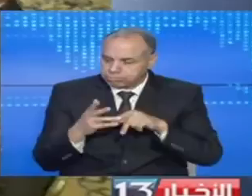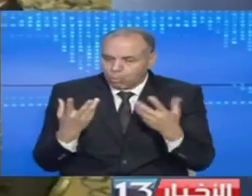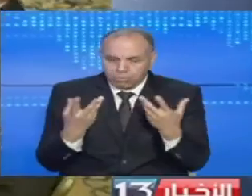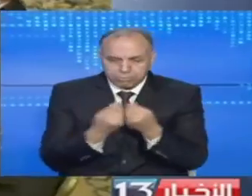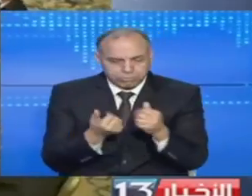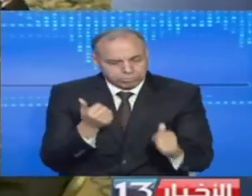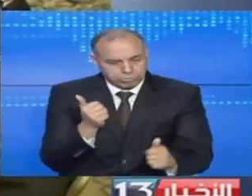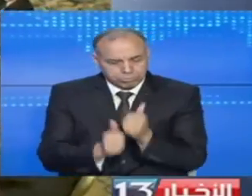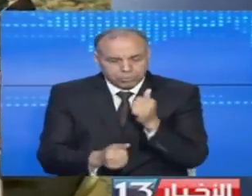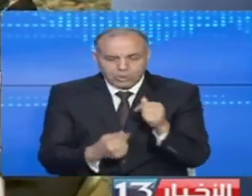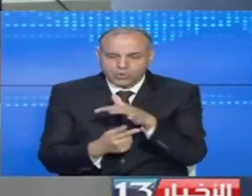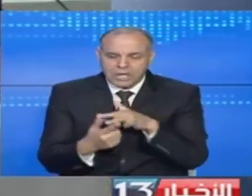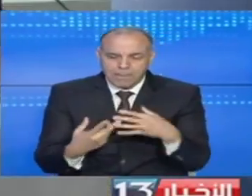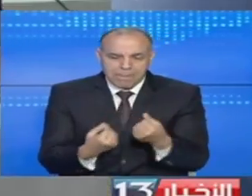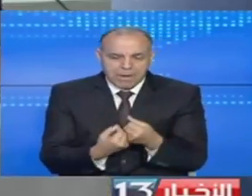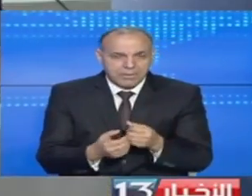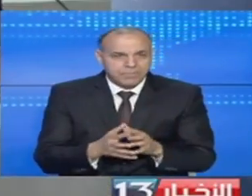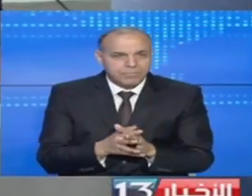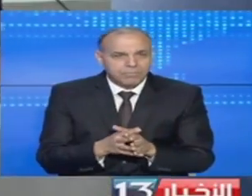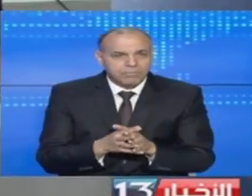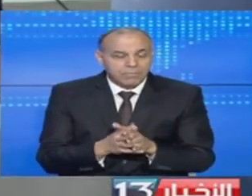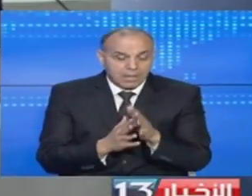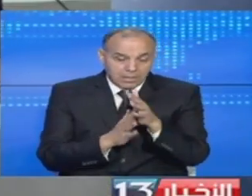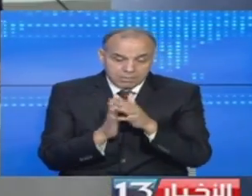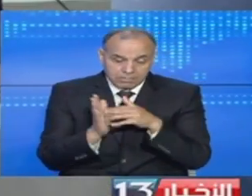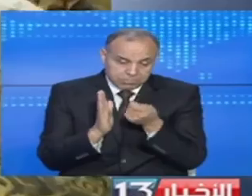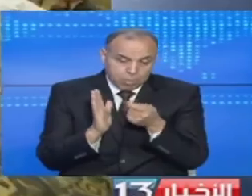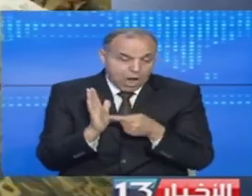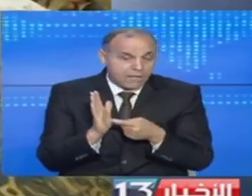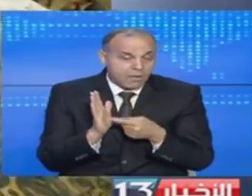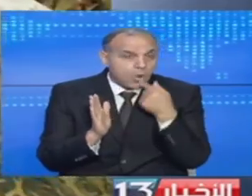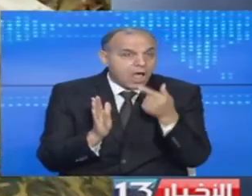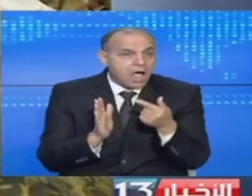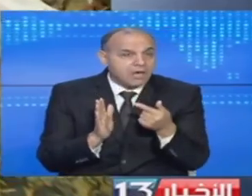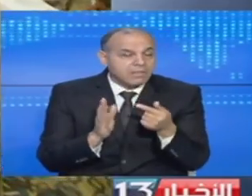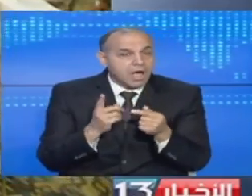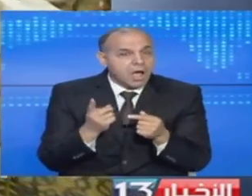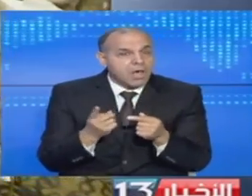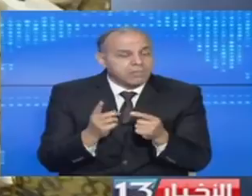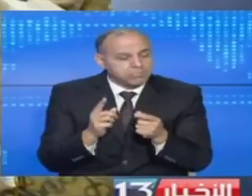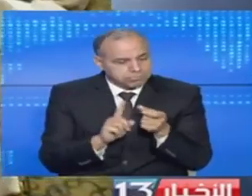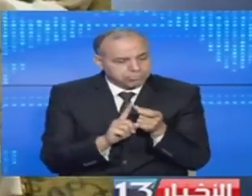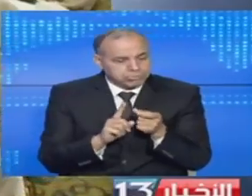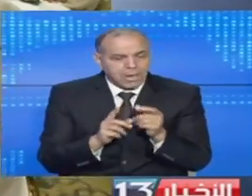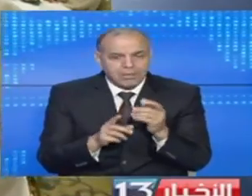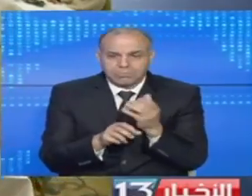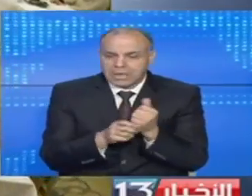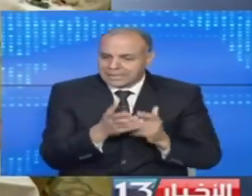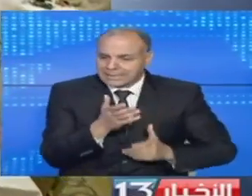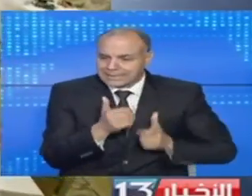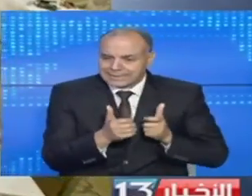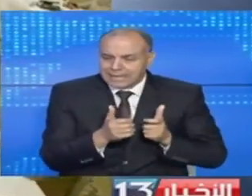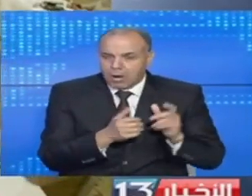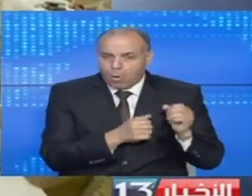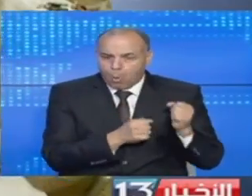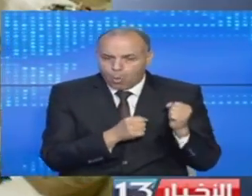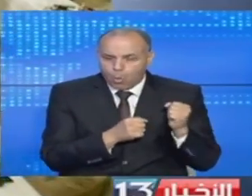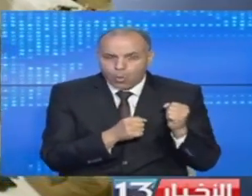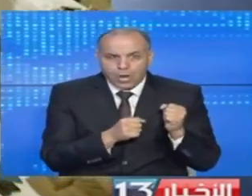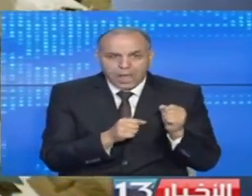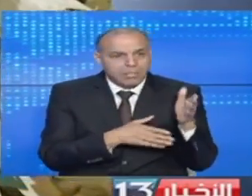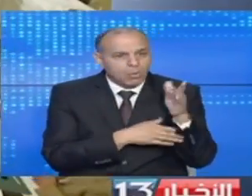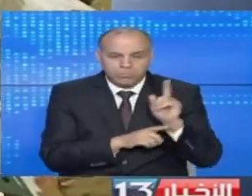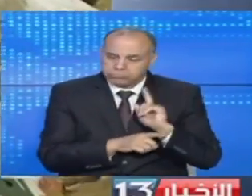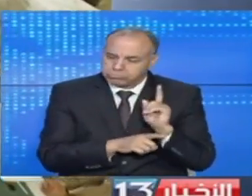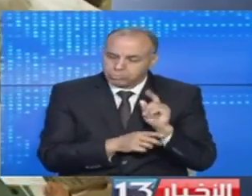الوطنيه والاجتماعيه كما تنص المسوده ايضا على ان تكون حصريه امتلاك السلاح واستعمل القوه حكرا على